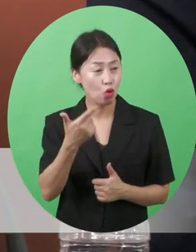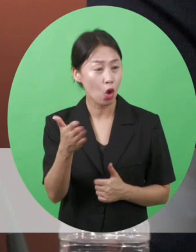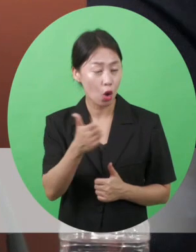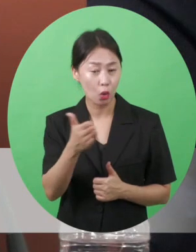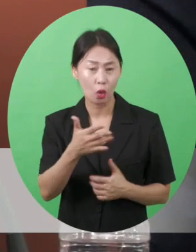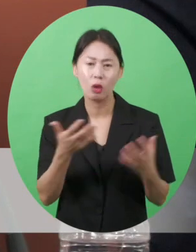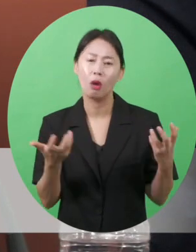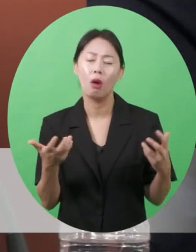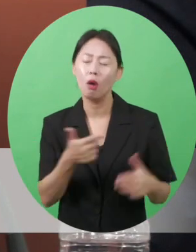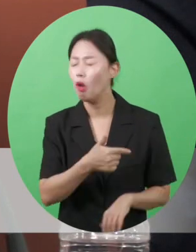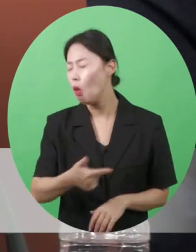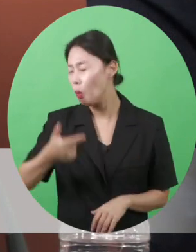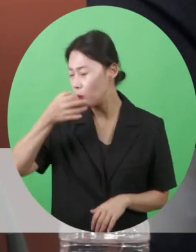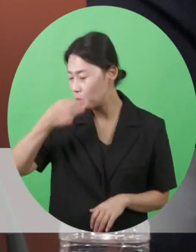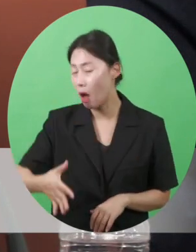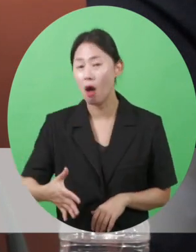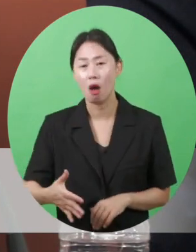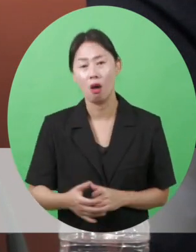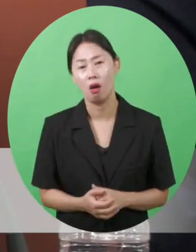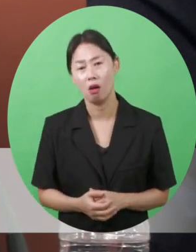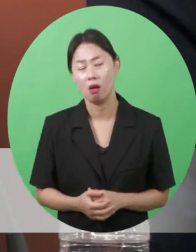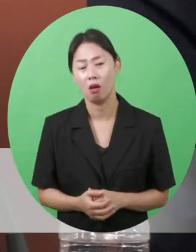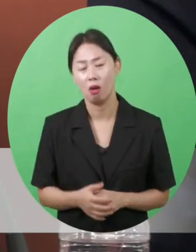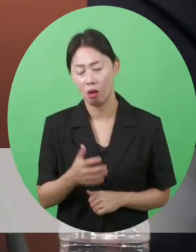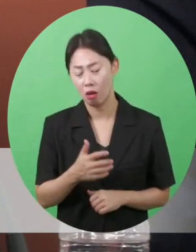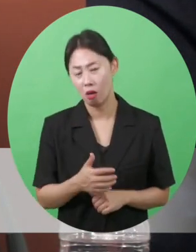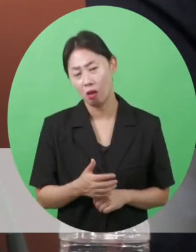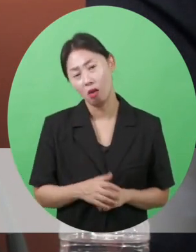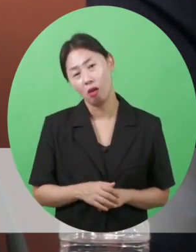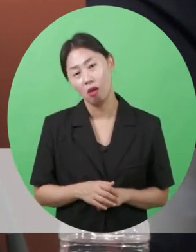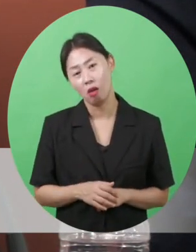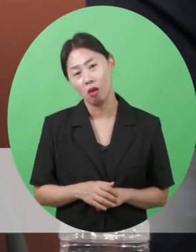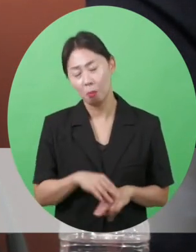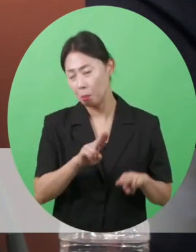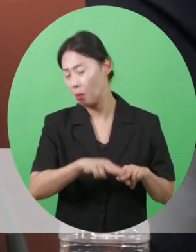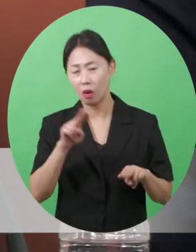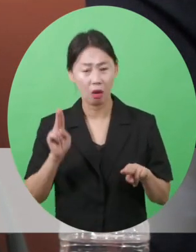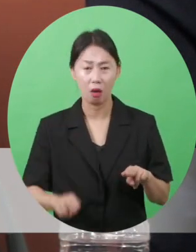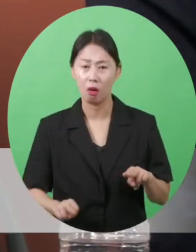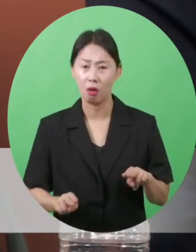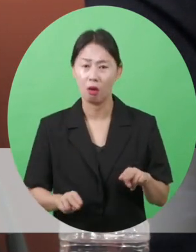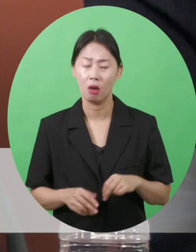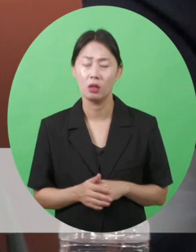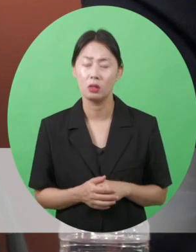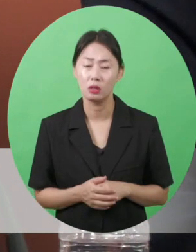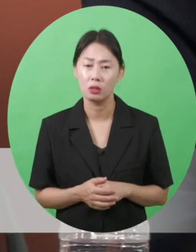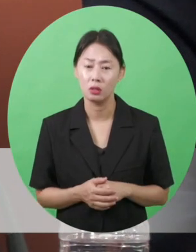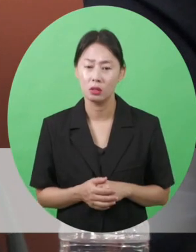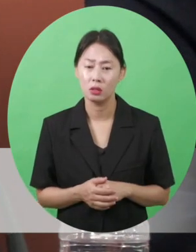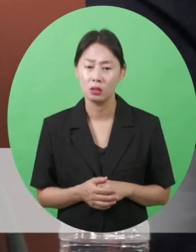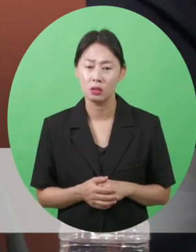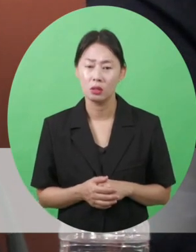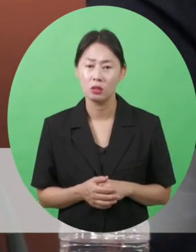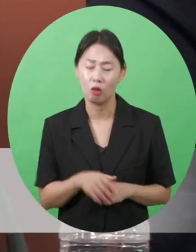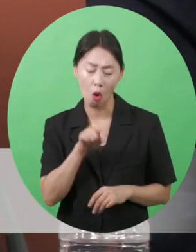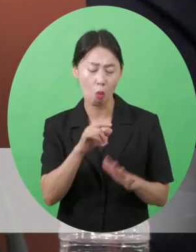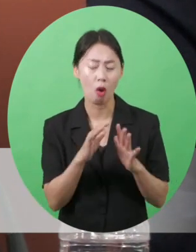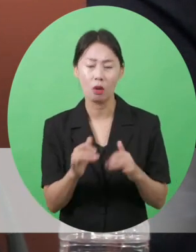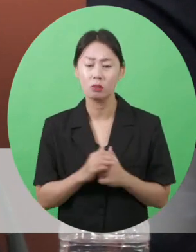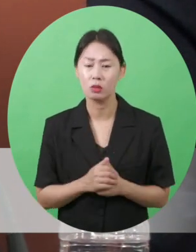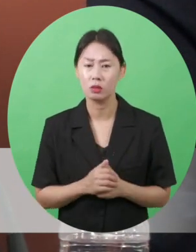정도 근무하고 너무 힘들어서 이직을 하시는데 이것과 관련해서는 이분들이